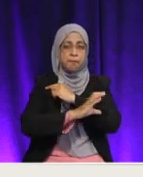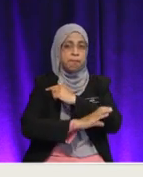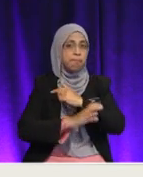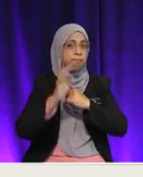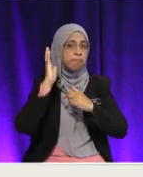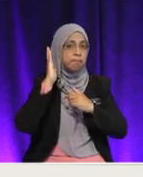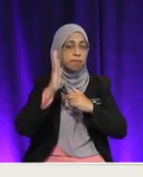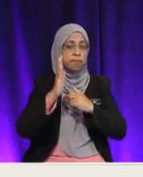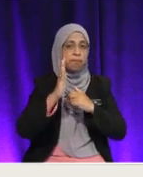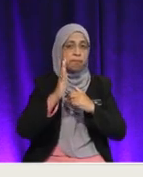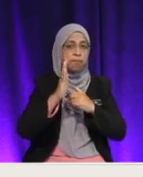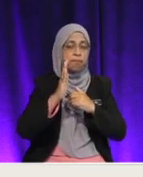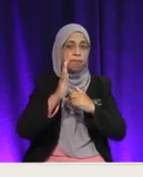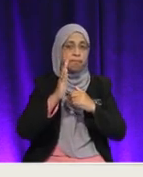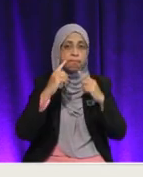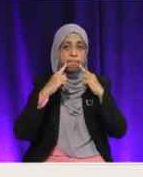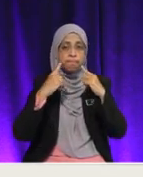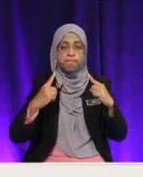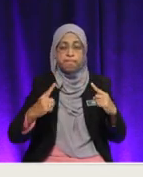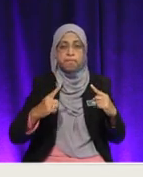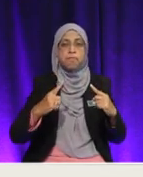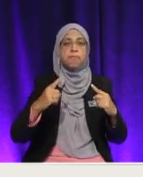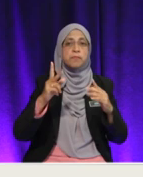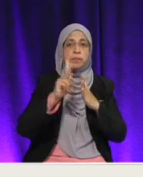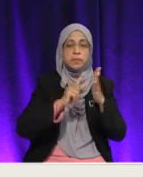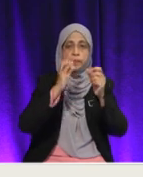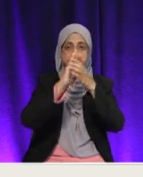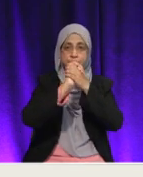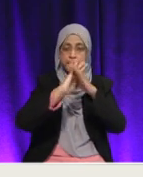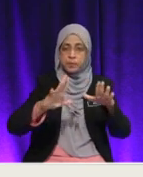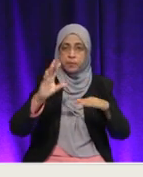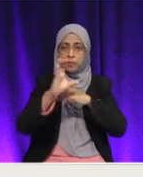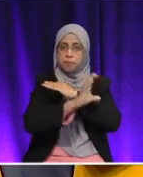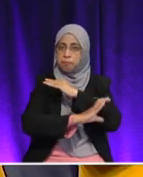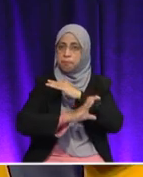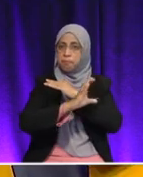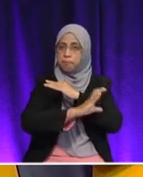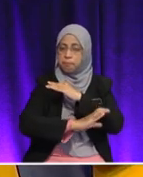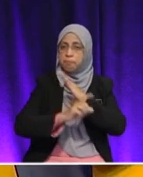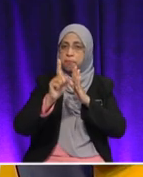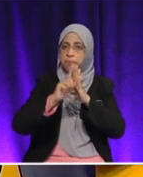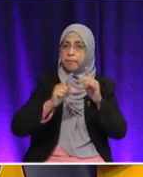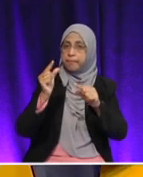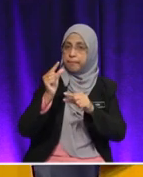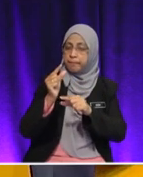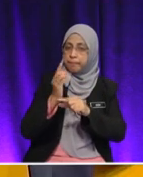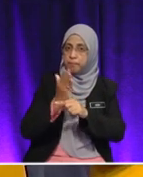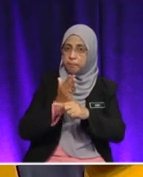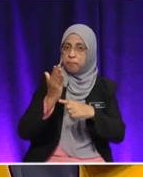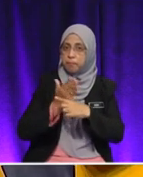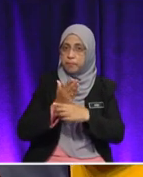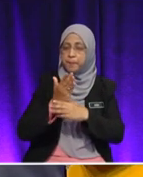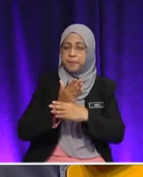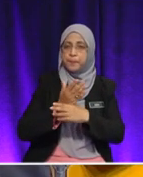pergadoan pemberontakan akan menyebabkan keselamatan negara kita akan terancam Oke seterusnya pula yang